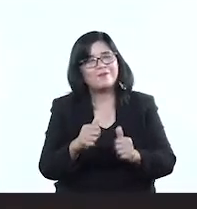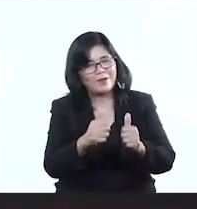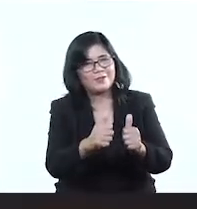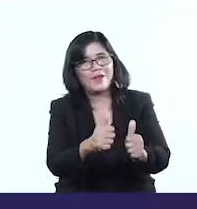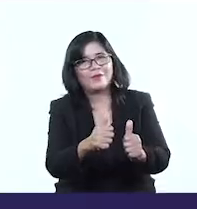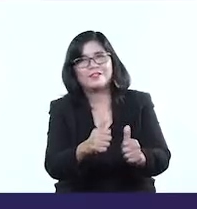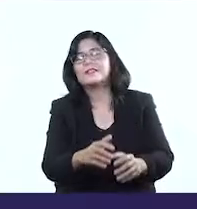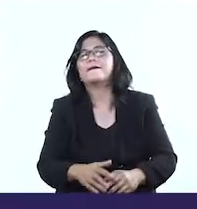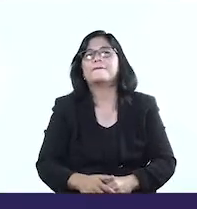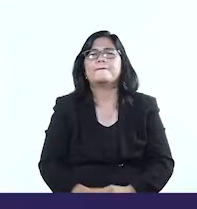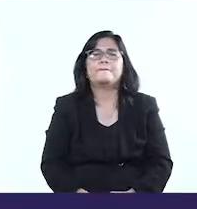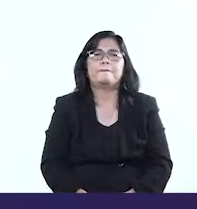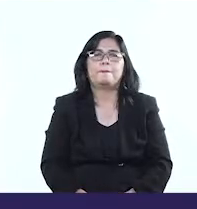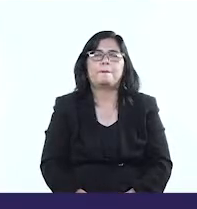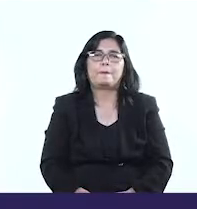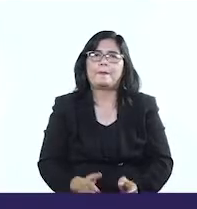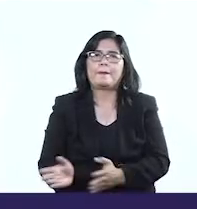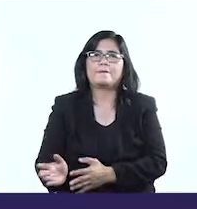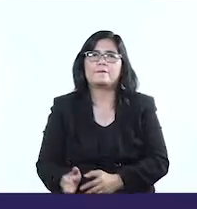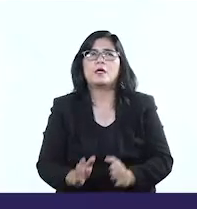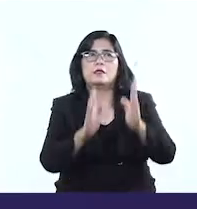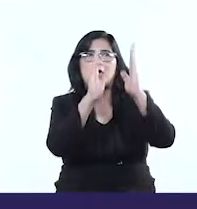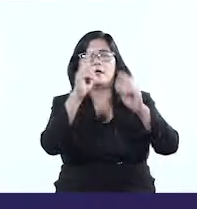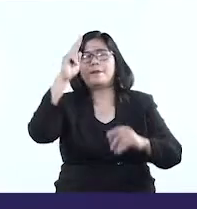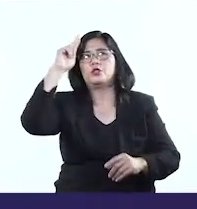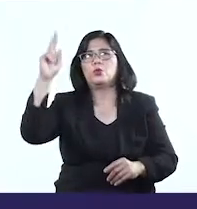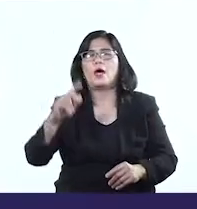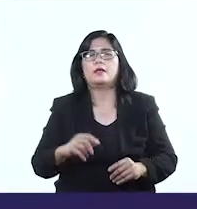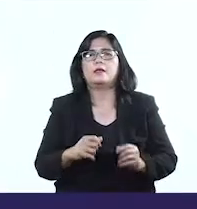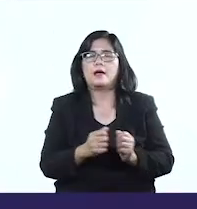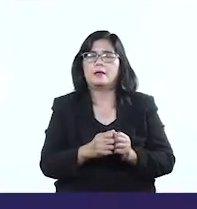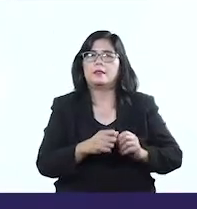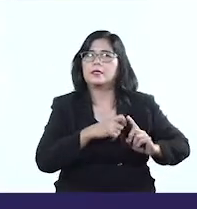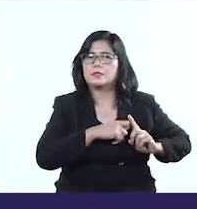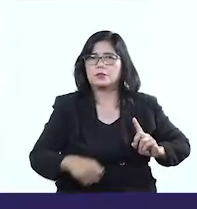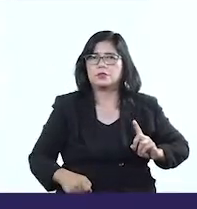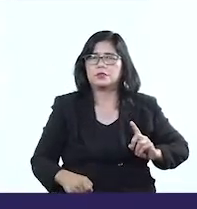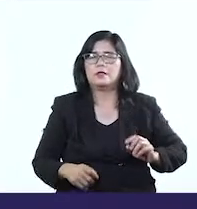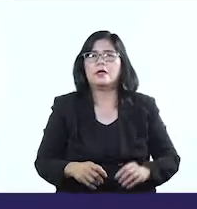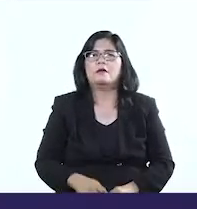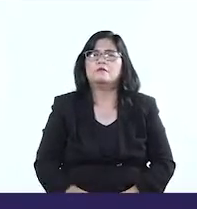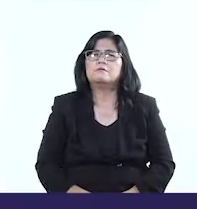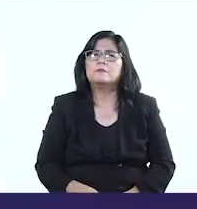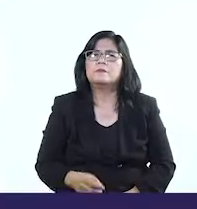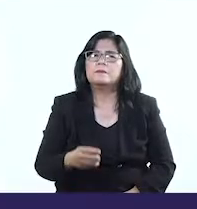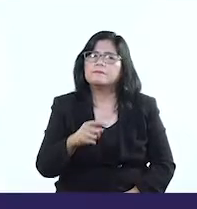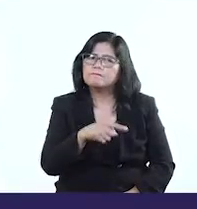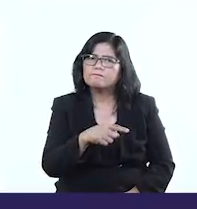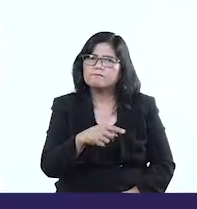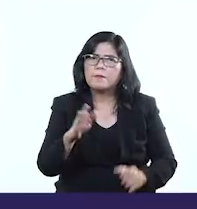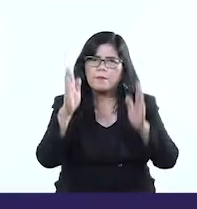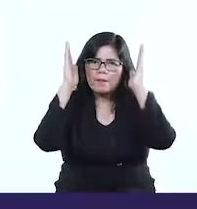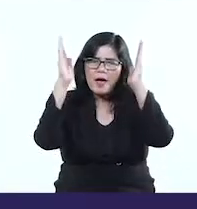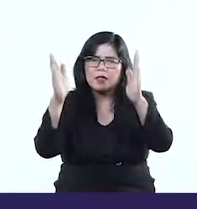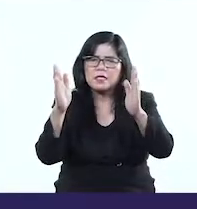twitch Hai di hadapan Allah dan prosesnya sudah malaikat-malaikat pilihannya aku pesankan dengan sungguh-sungguh padamu camkanlah petunjuk ini